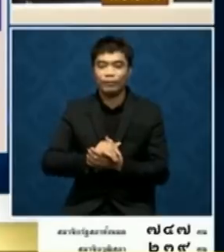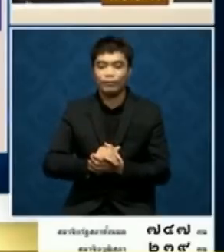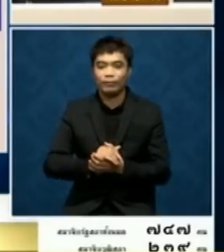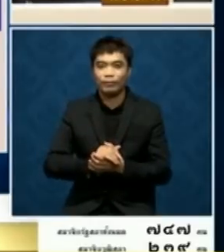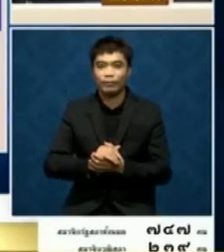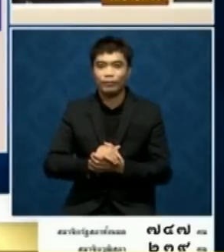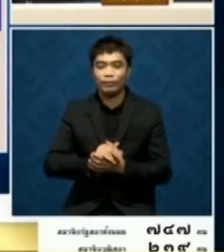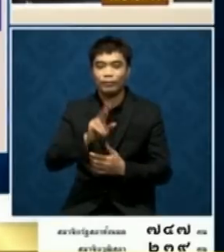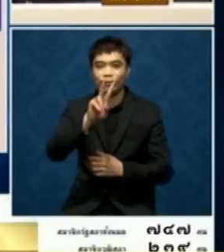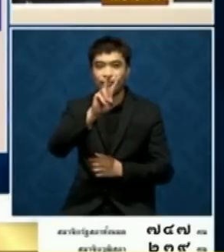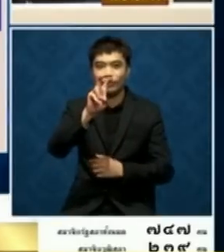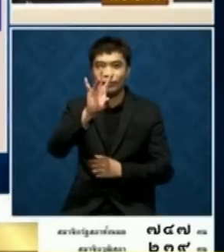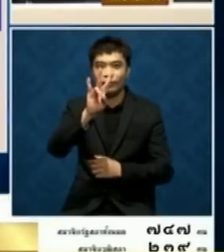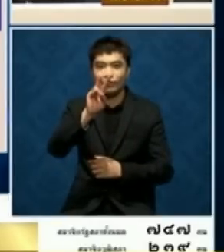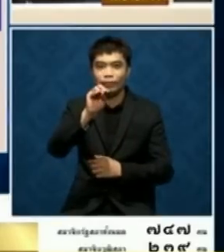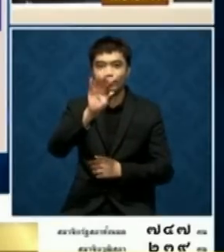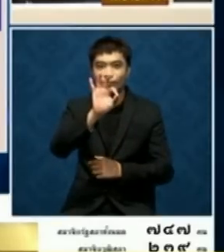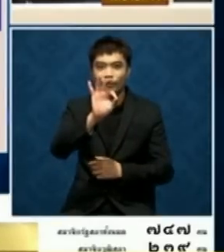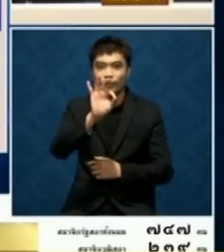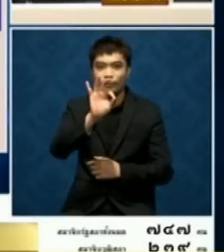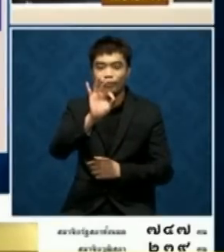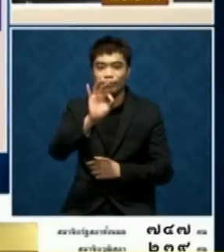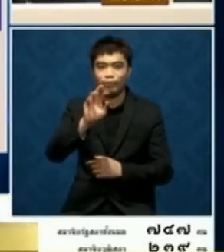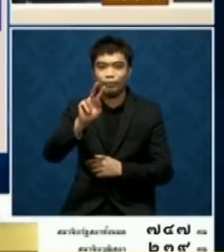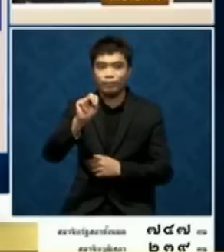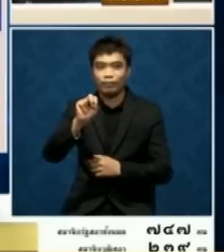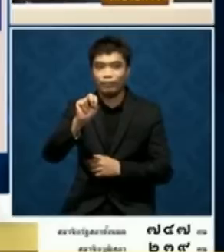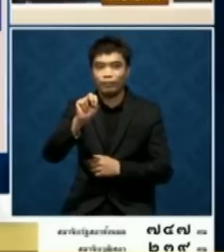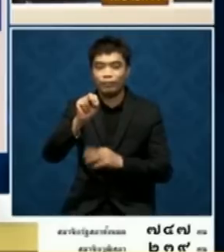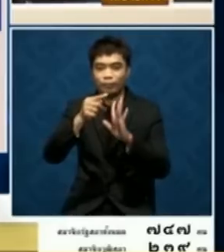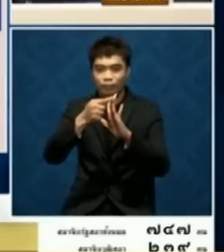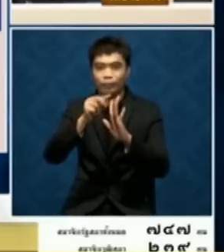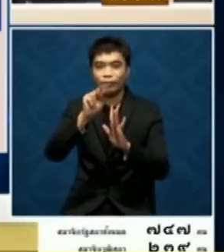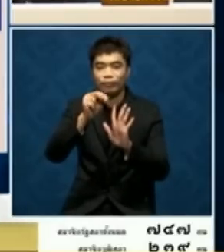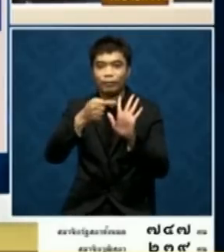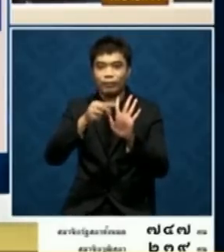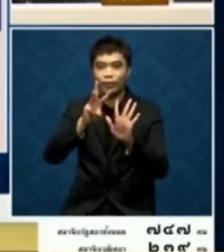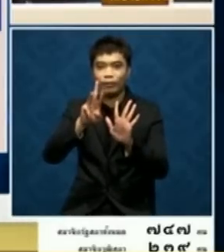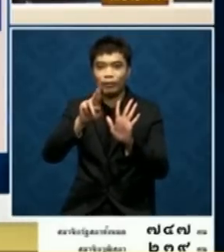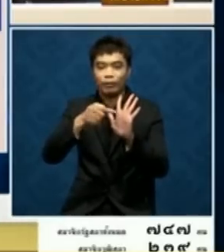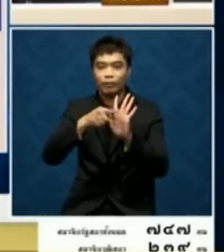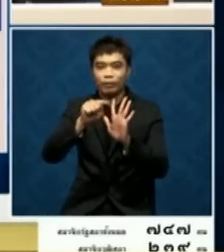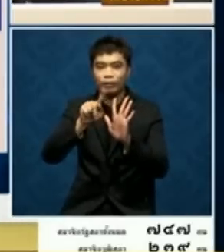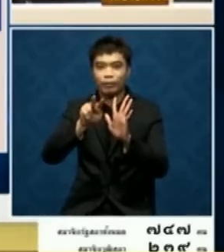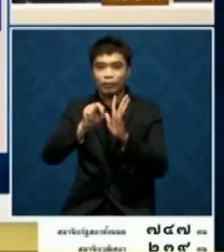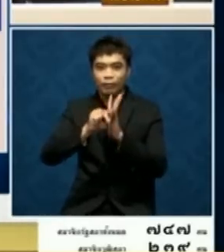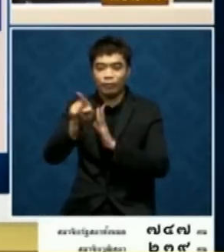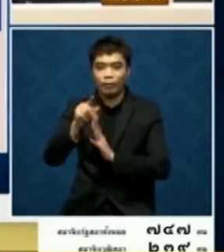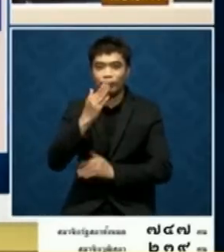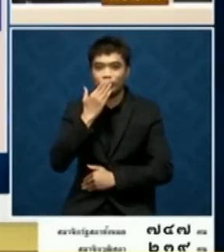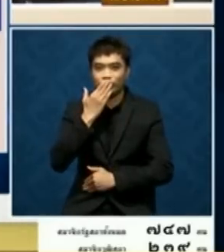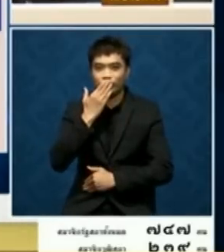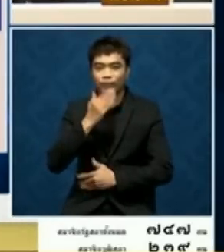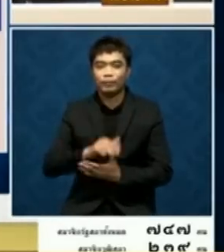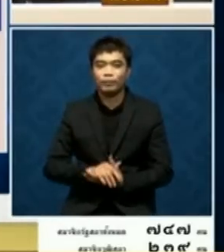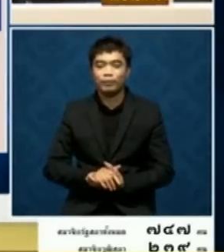ทยเองก็ต้องทบทวนเหมือนกันว่าการใช้ประชานิยมเนี่ยมันเป็นการเมืองเมื่อ20ปีที่แล้วหรือไม ่ นะแล้วอายุของประชานิยมนั้นเนี่ยมันอ